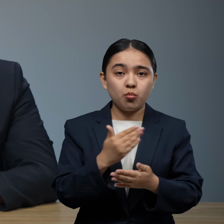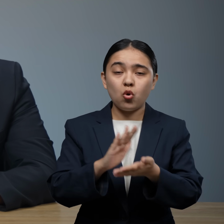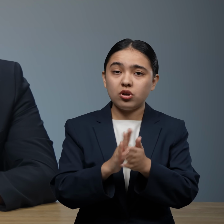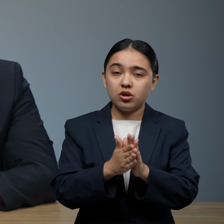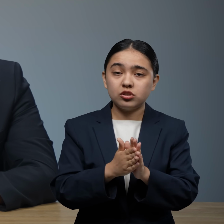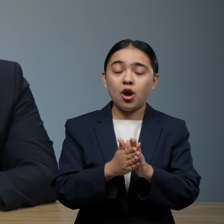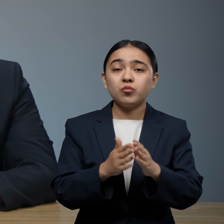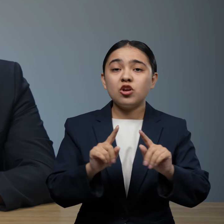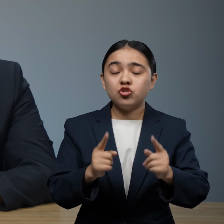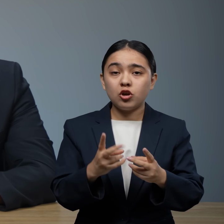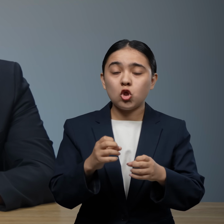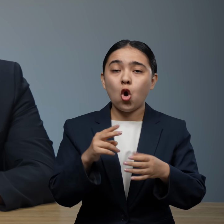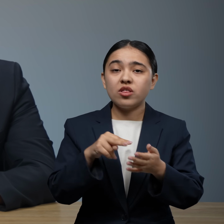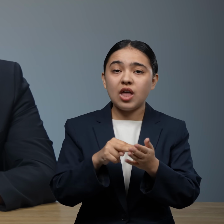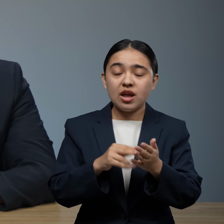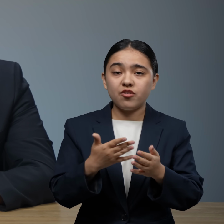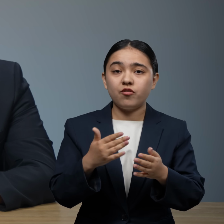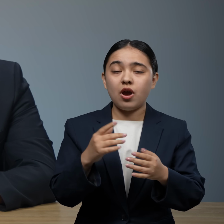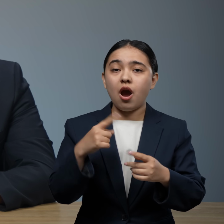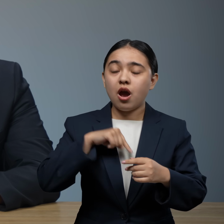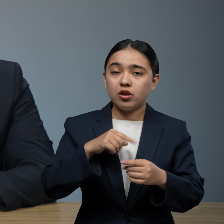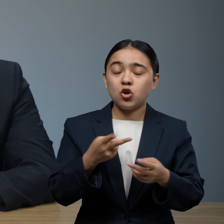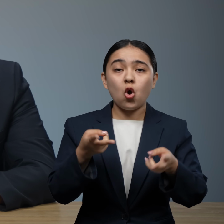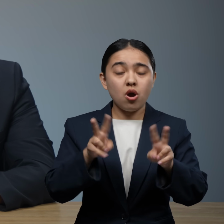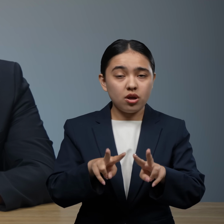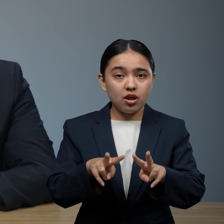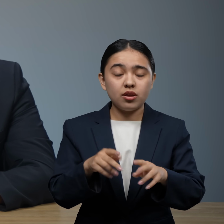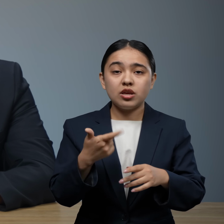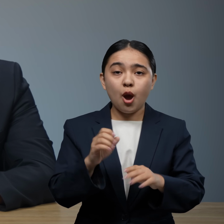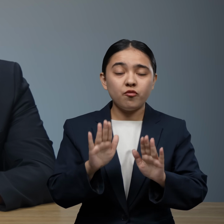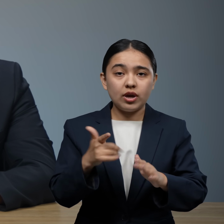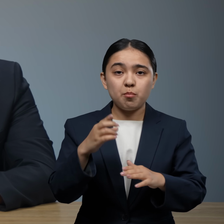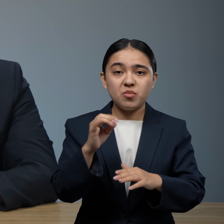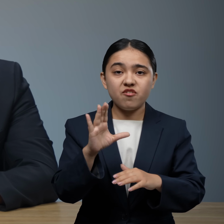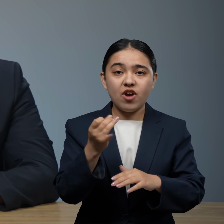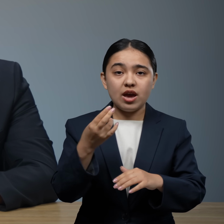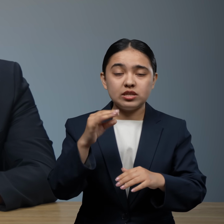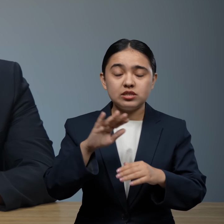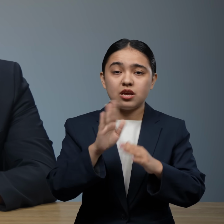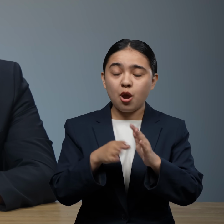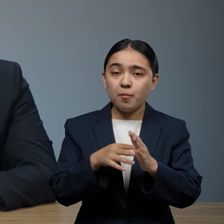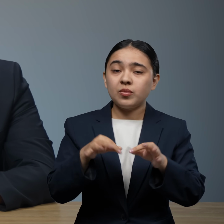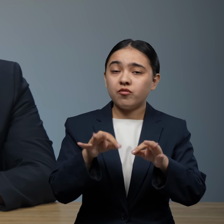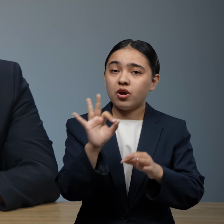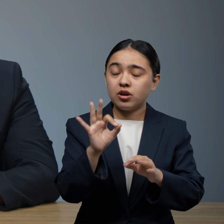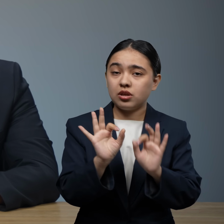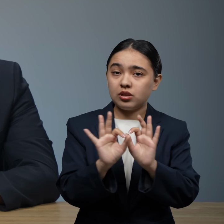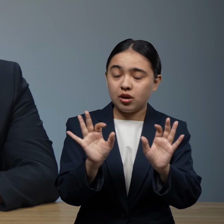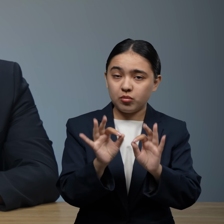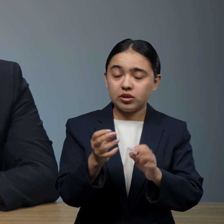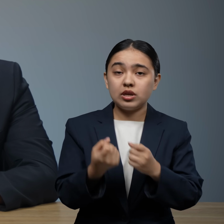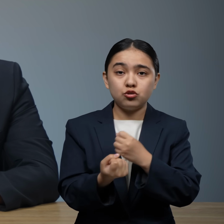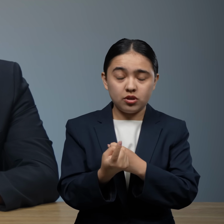edi. Bu holatda cheklovning notarif xarakterida bo'lishi ehtimoli, qolaversa gap faqat BYD brendi ostidagi avtomobillar